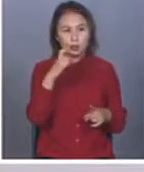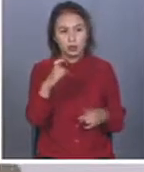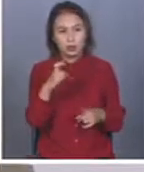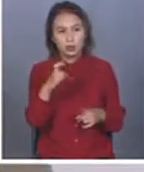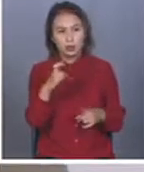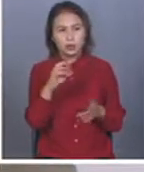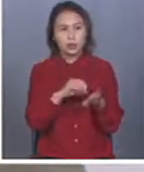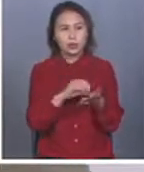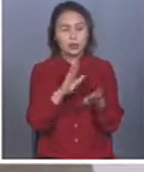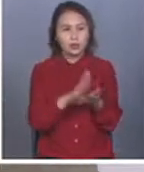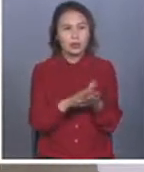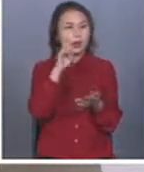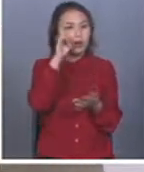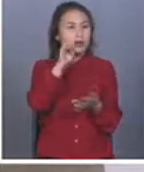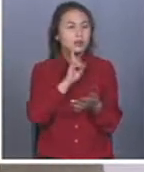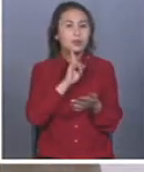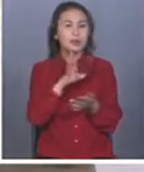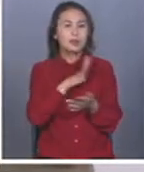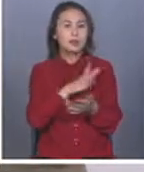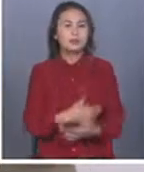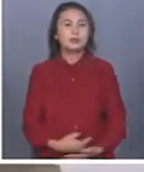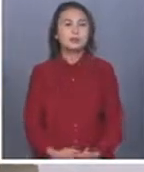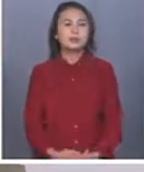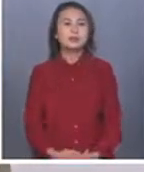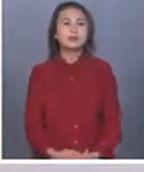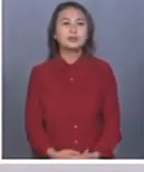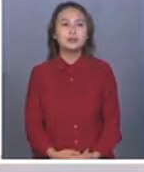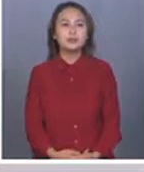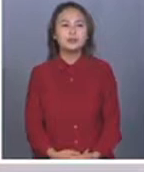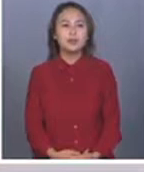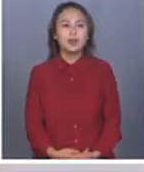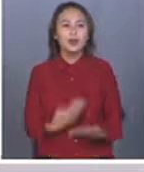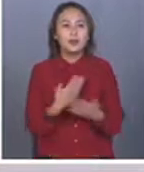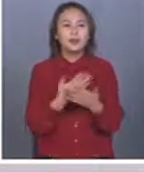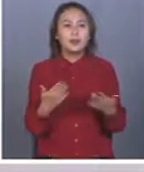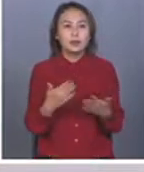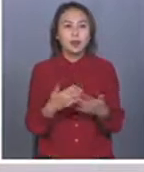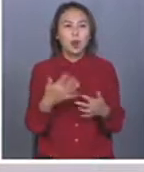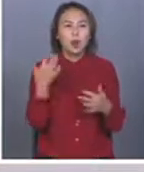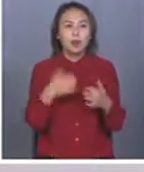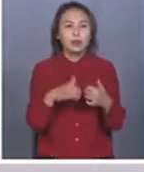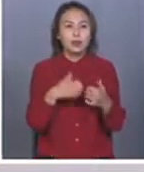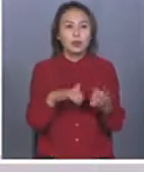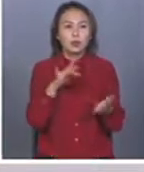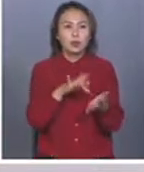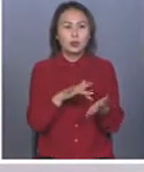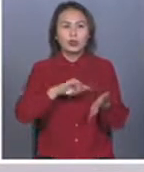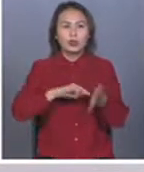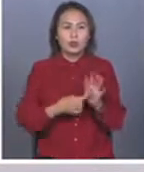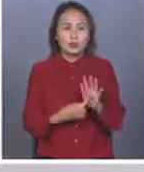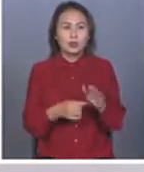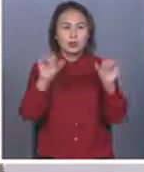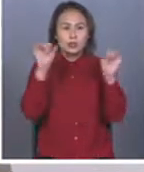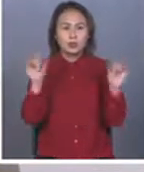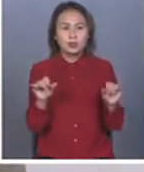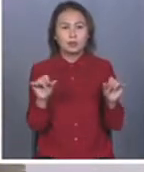жазаламын. Ыңғайластырып ақшамдау үшін, иә. Ал енді есеріңізде болса, ортақ көбейткішті жақшаның сыртына шығару деген